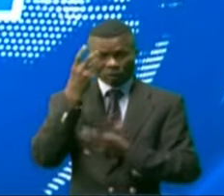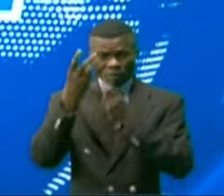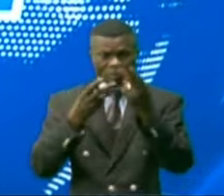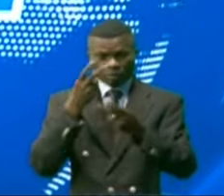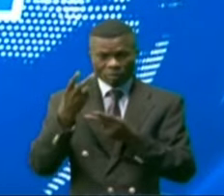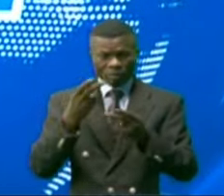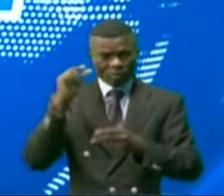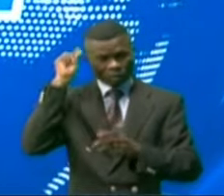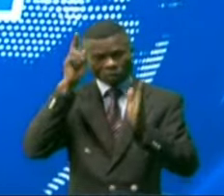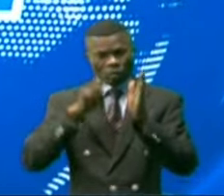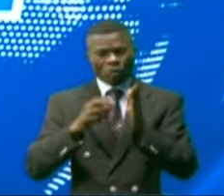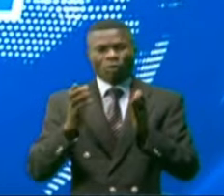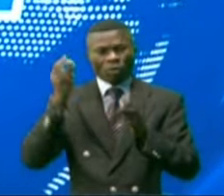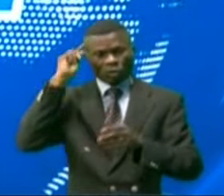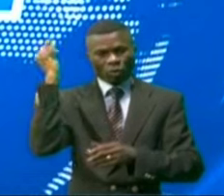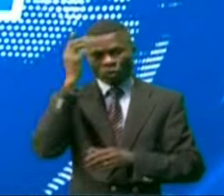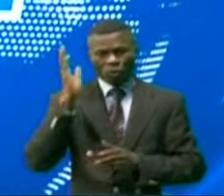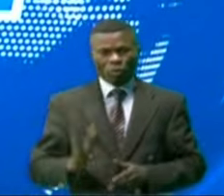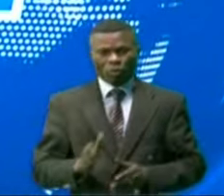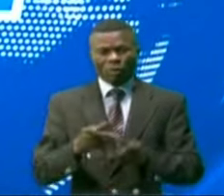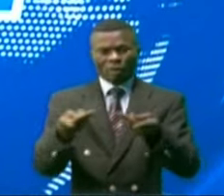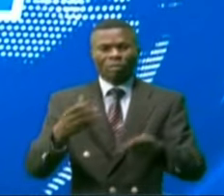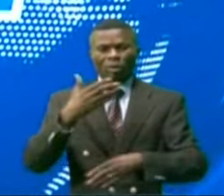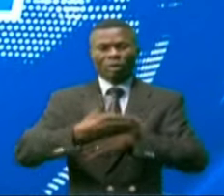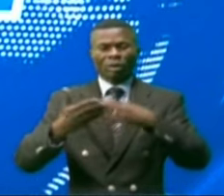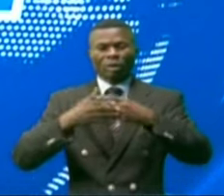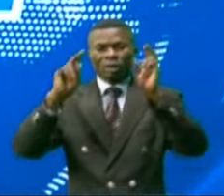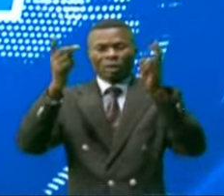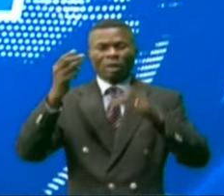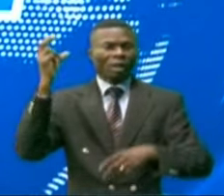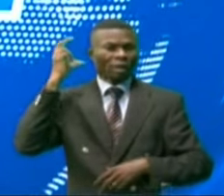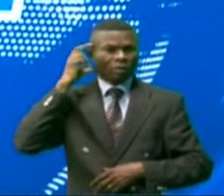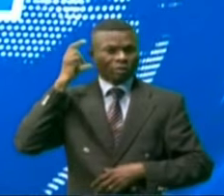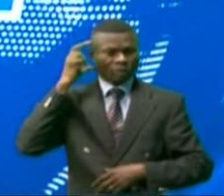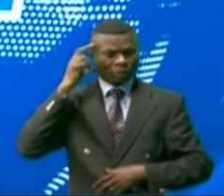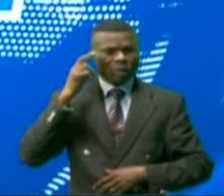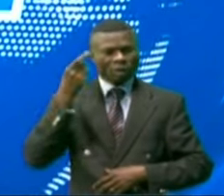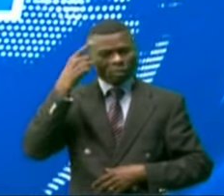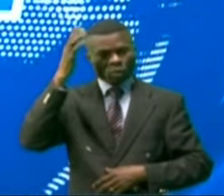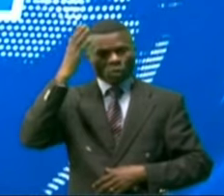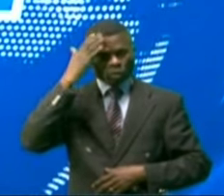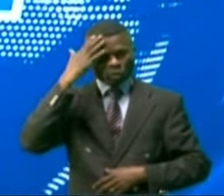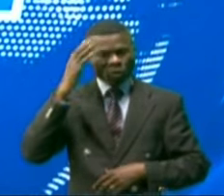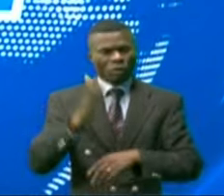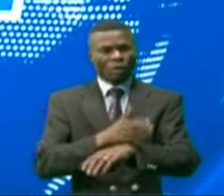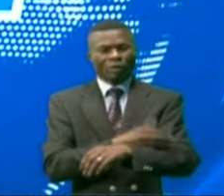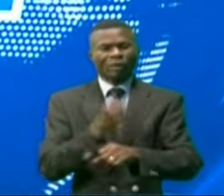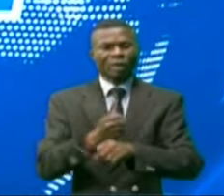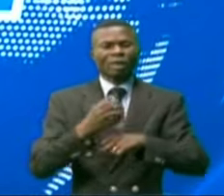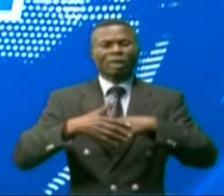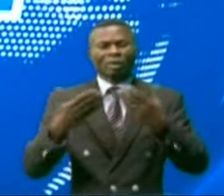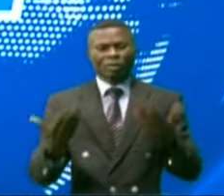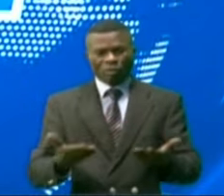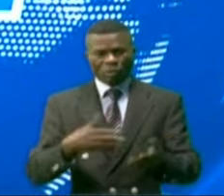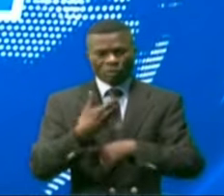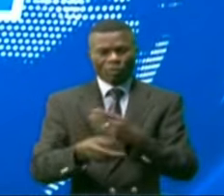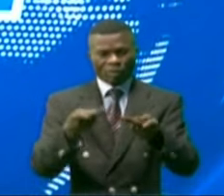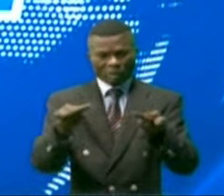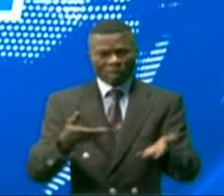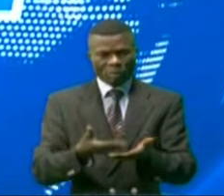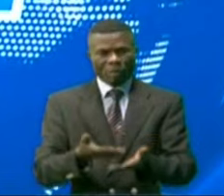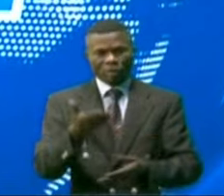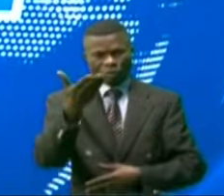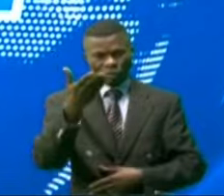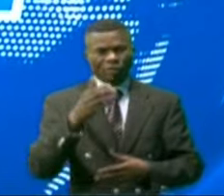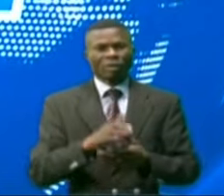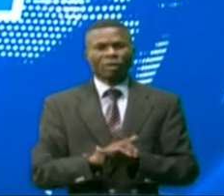du gouverneur de province dans différents chantiers de la ville de Kananga, c'est là pour se rendre compte de l'évolution des travaux exécutés sur terrain. Reportage.